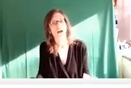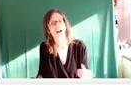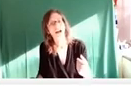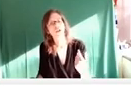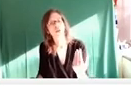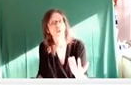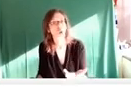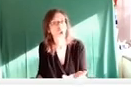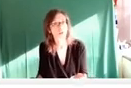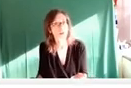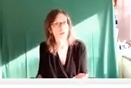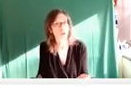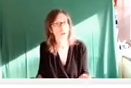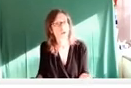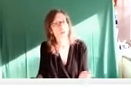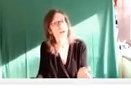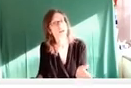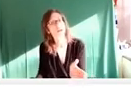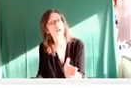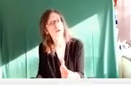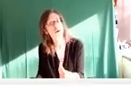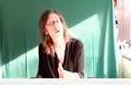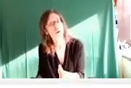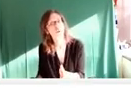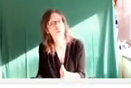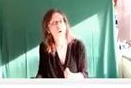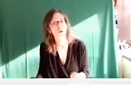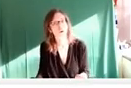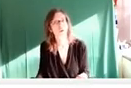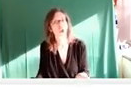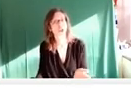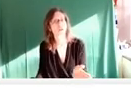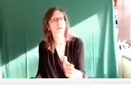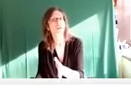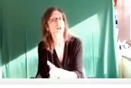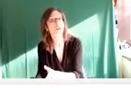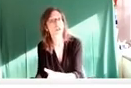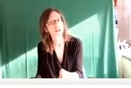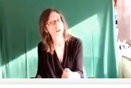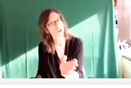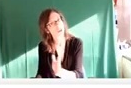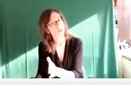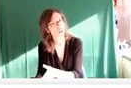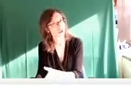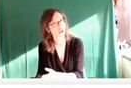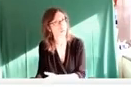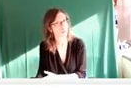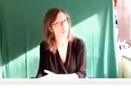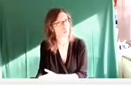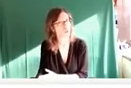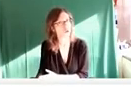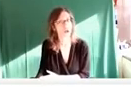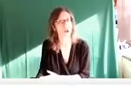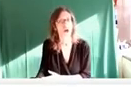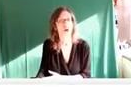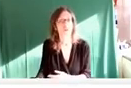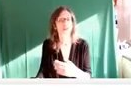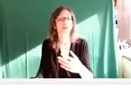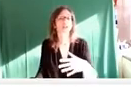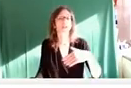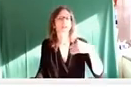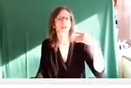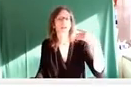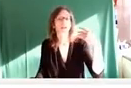chercheur rend son code disponible, bien, c'est déjà un bon pas. Son code et ses données disponibles, c'est déjà un pas de plus.